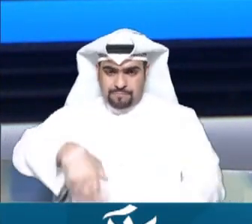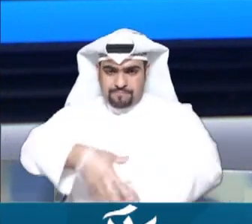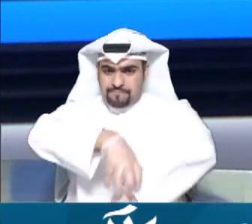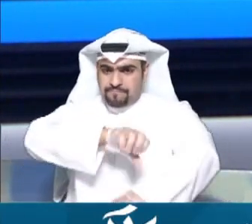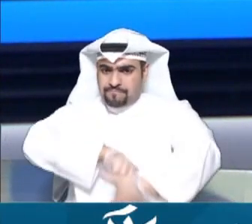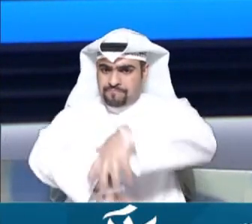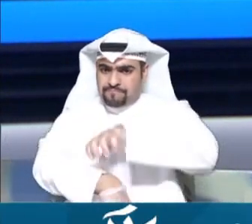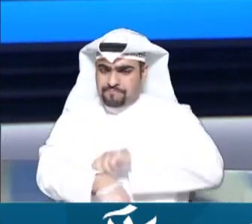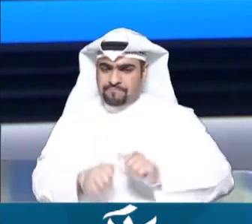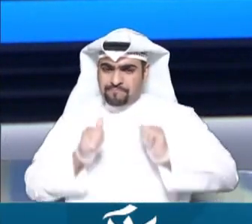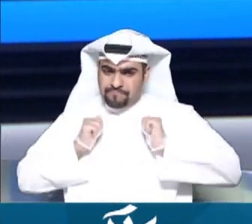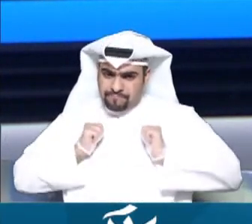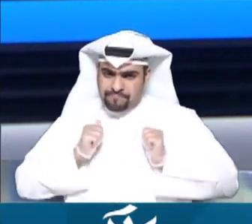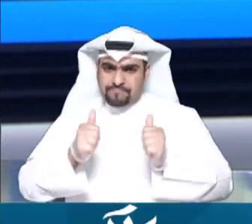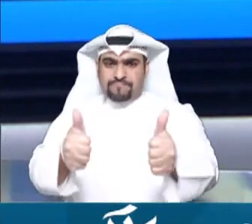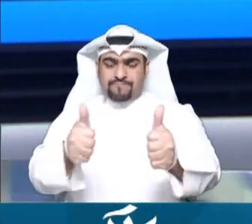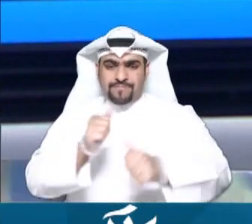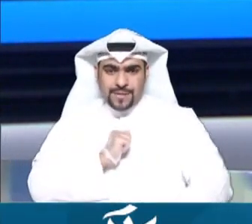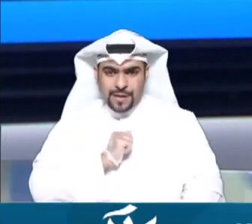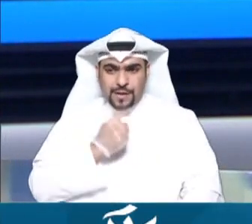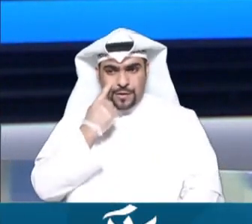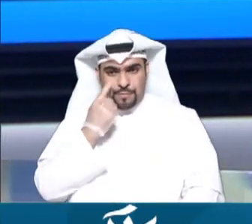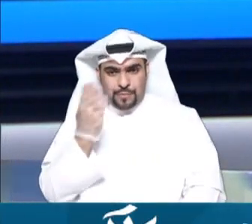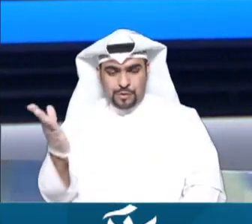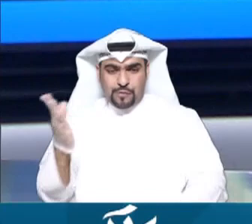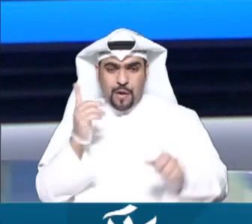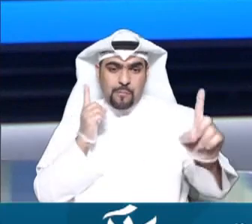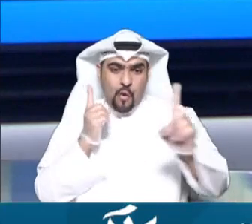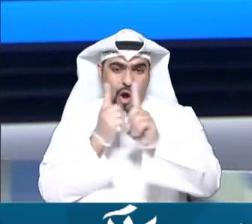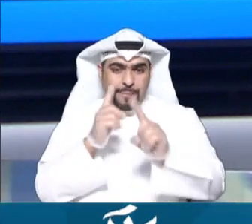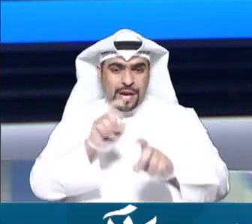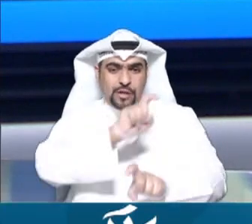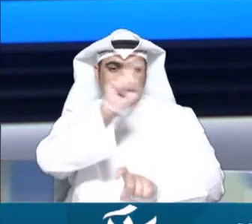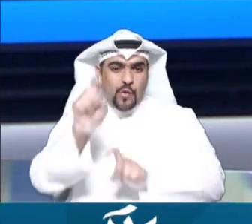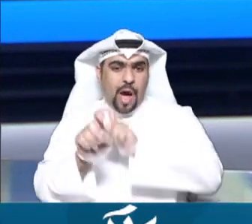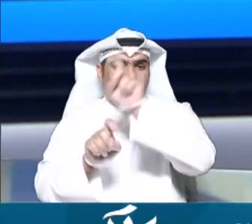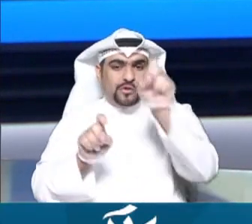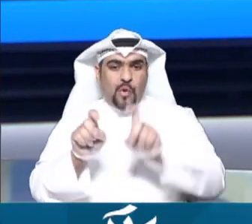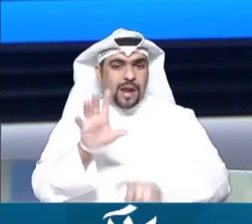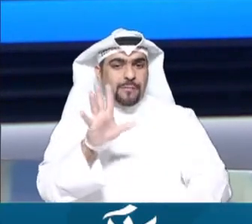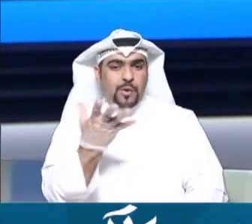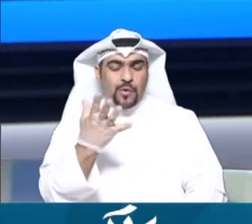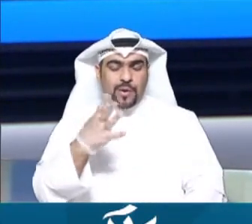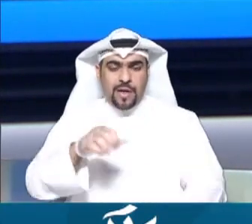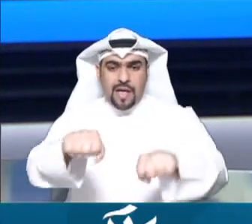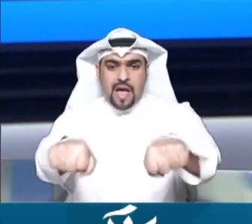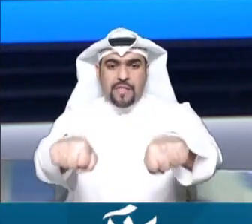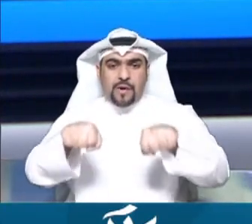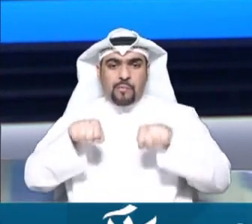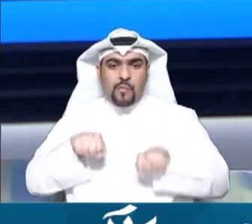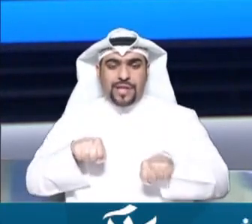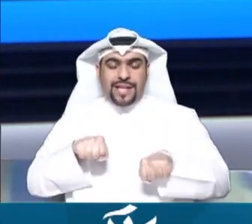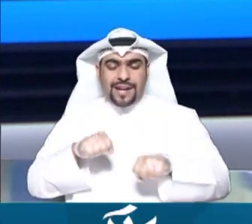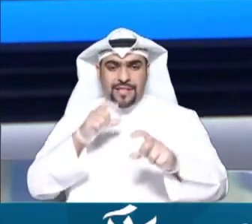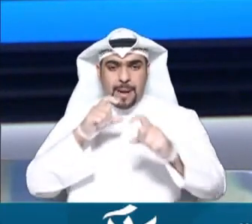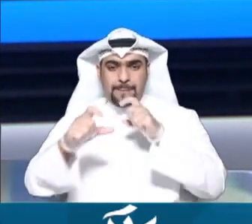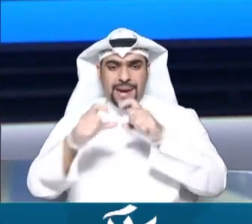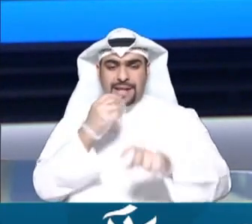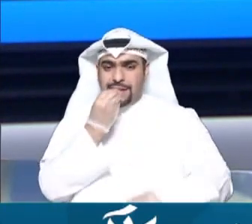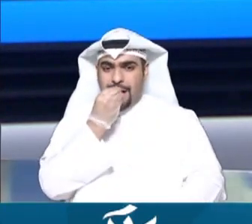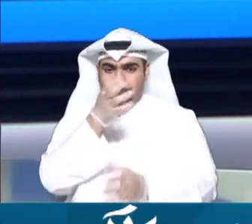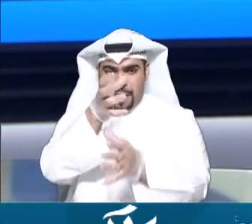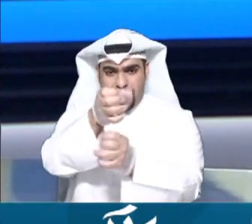واضحه. معنا في الاستديو السيد سالم الحمر مدير عام البنك الكويتي للطعام. قبل ما نبدي خلونا نشوف هذا